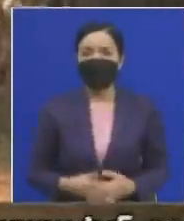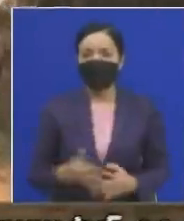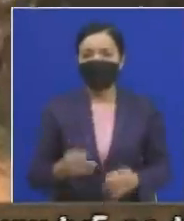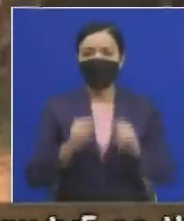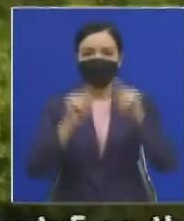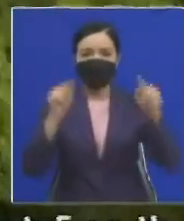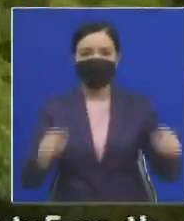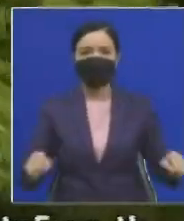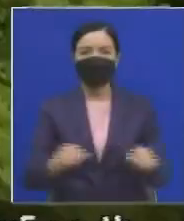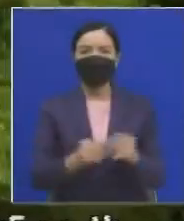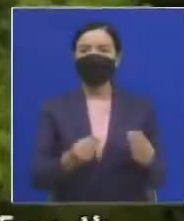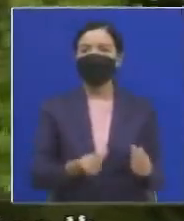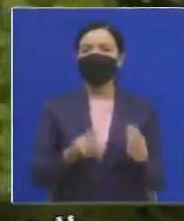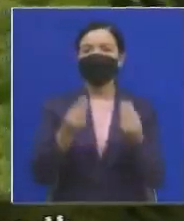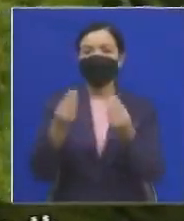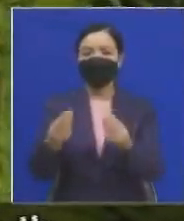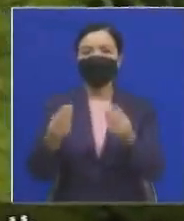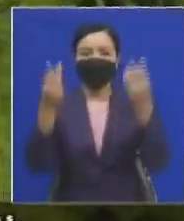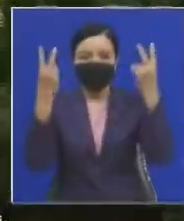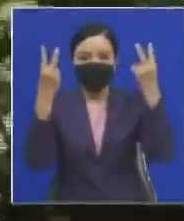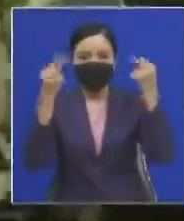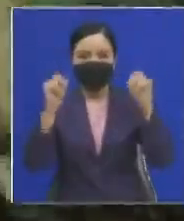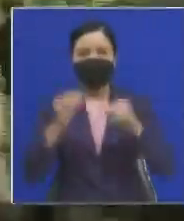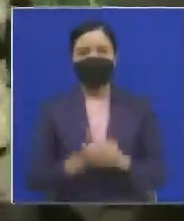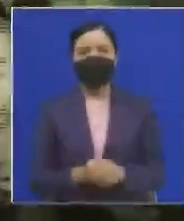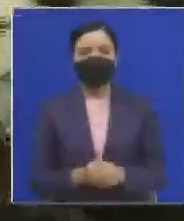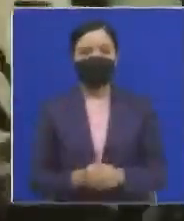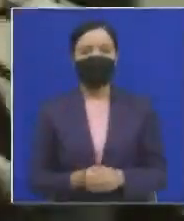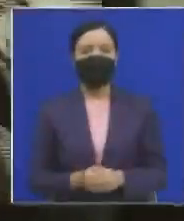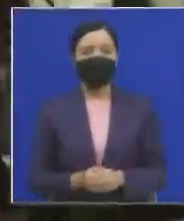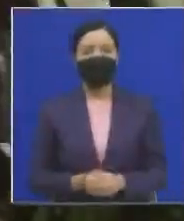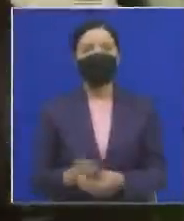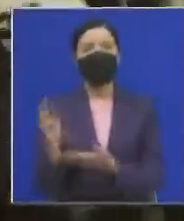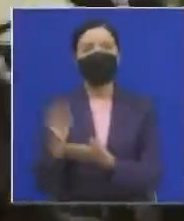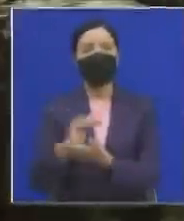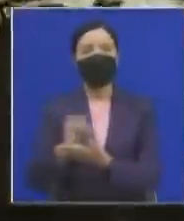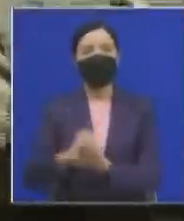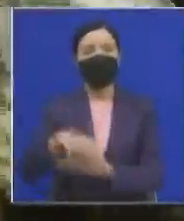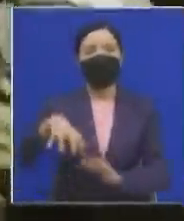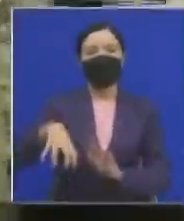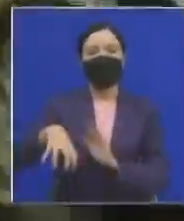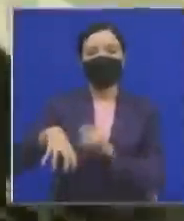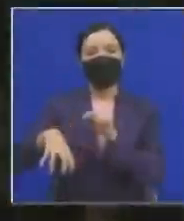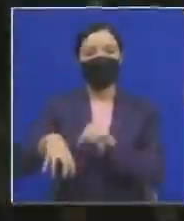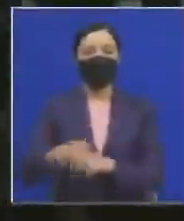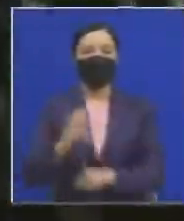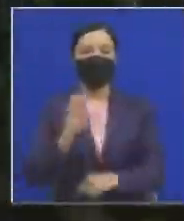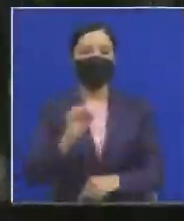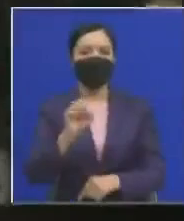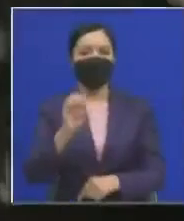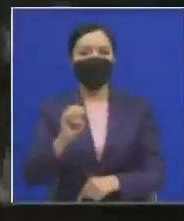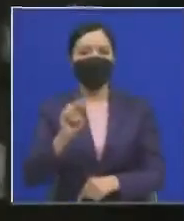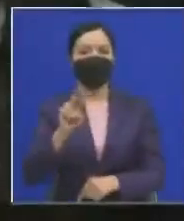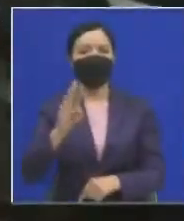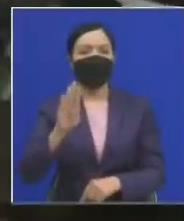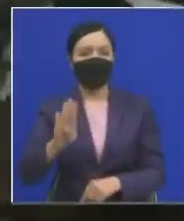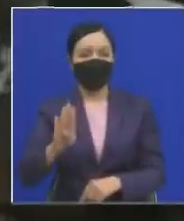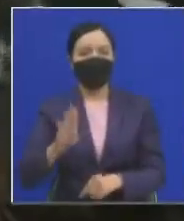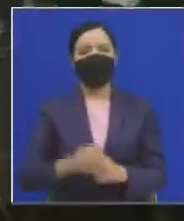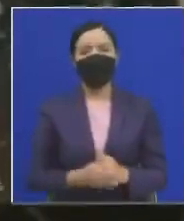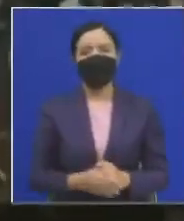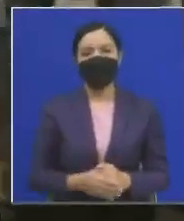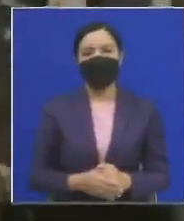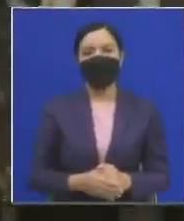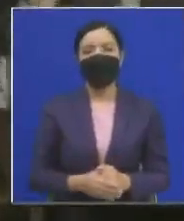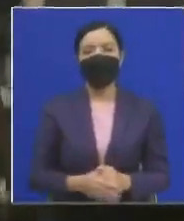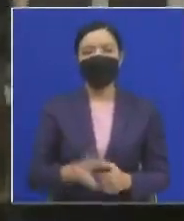ทำทศือเปิดพ่นึกเลยอยู่ใแนเพจของมูลธิสึปนคระเศียนแเป็นเรื่องที่น่